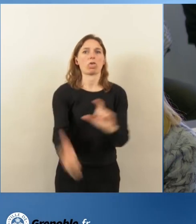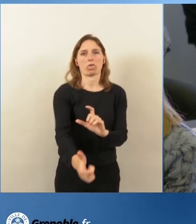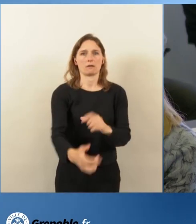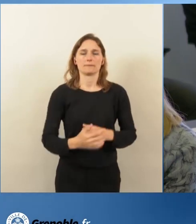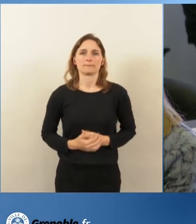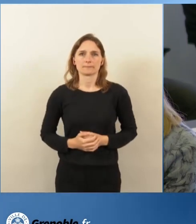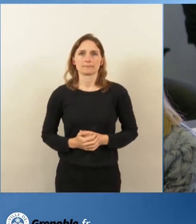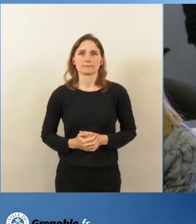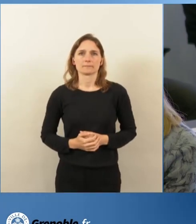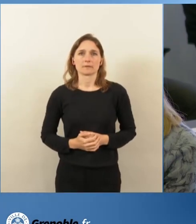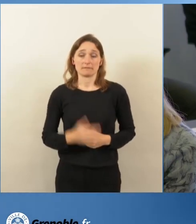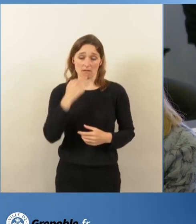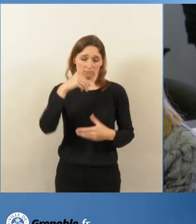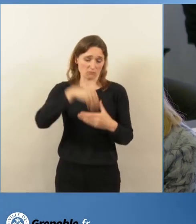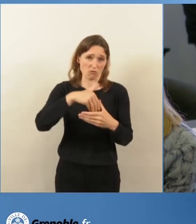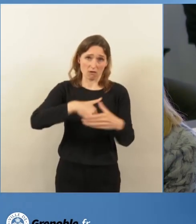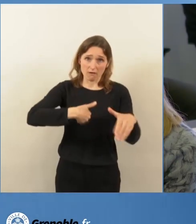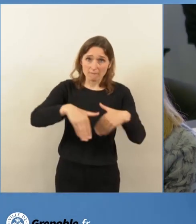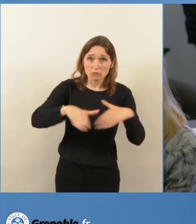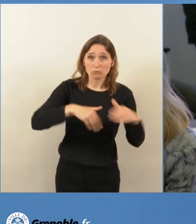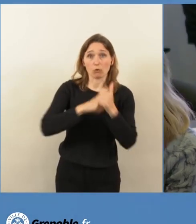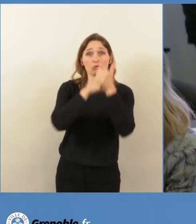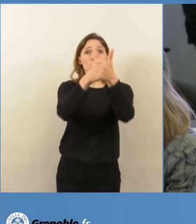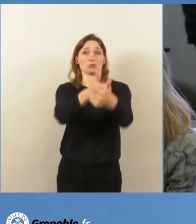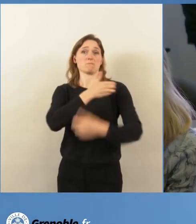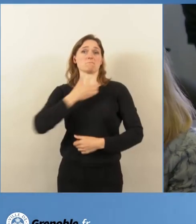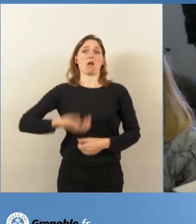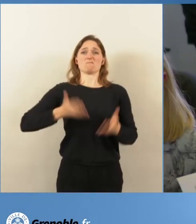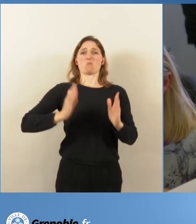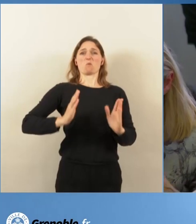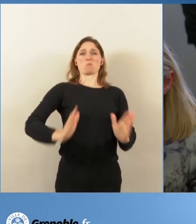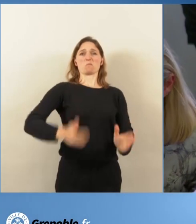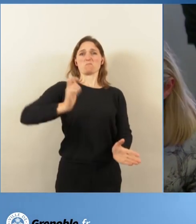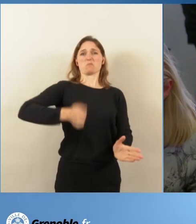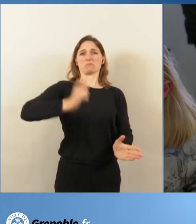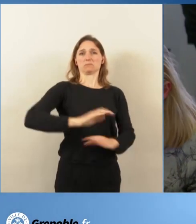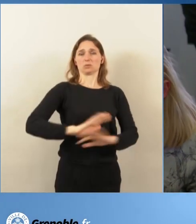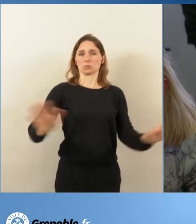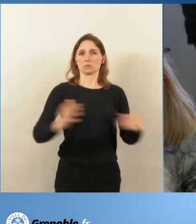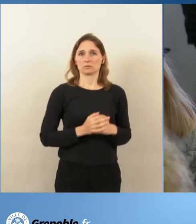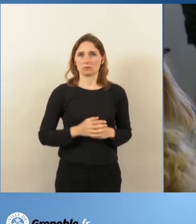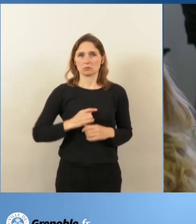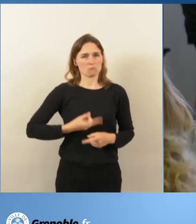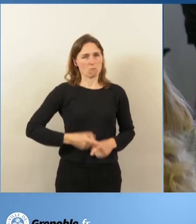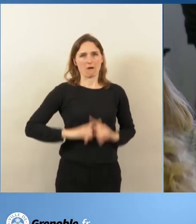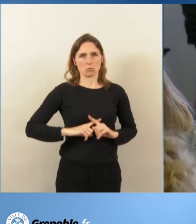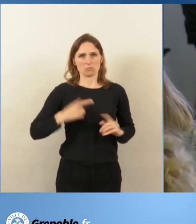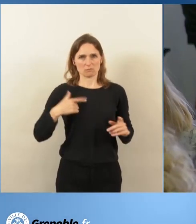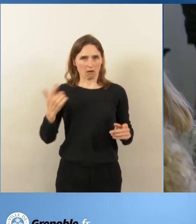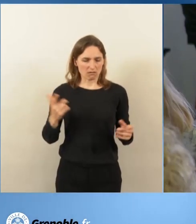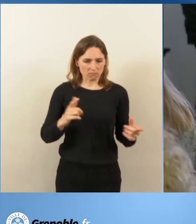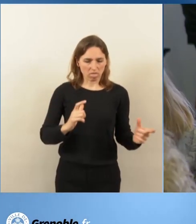son fonctionnement est réglé par le bon plaisir du maire nous sommes convaincus que que cette dérive personnelle